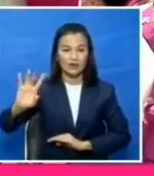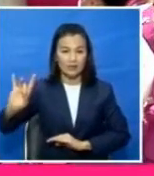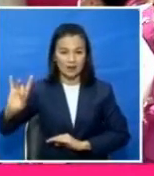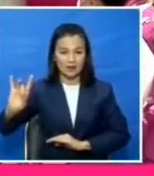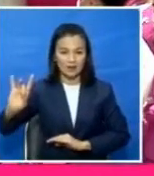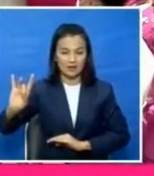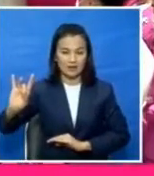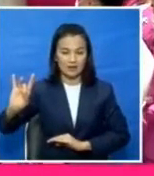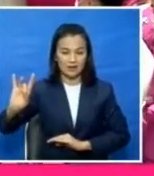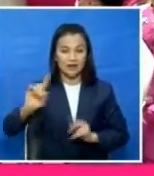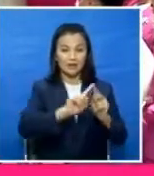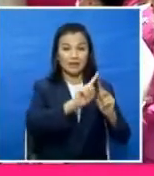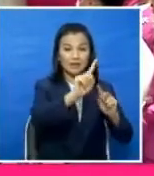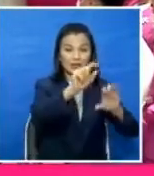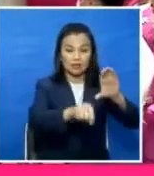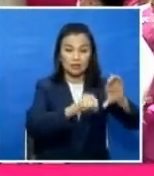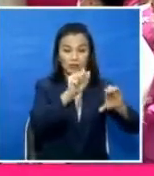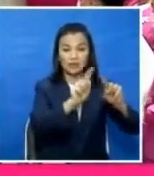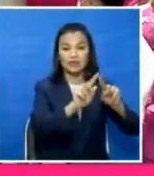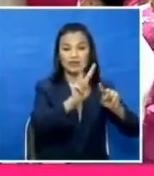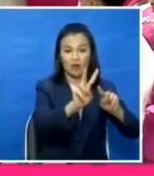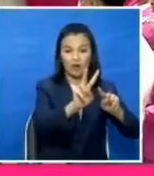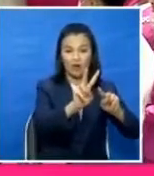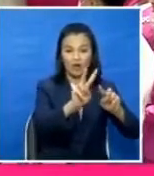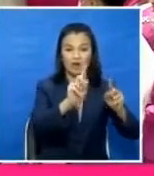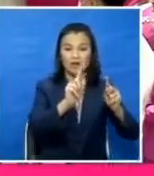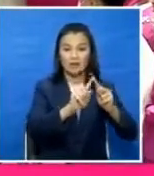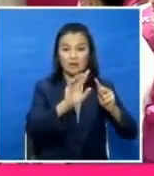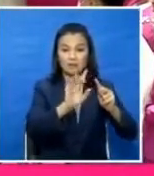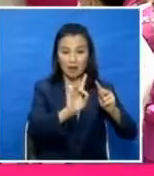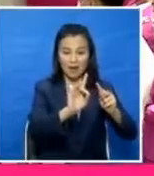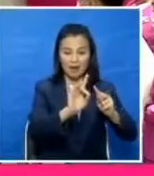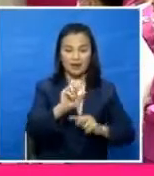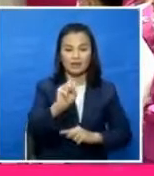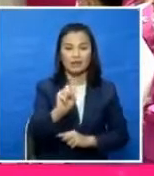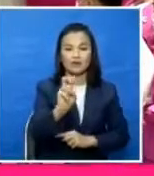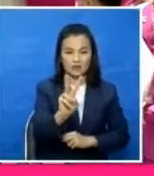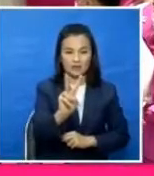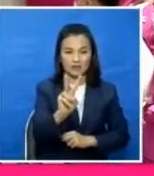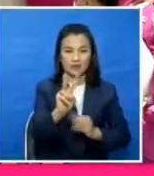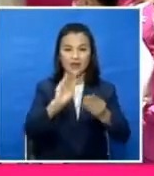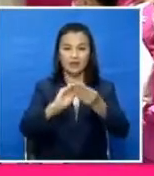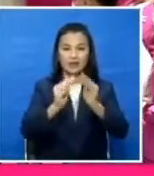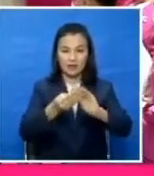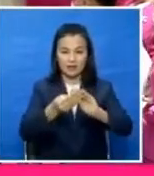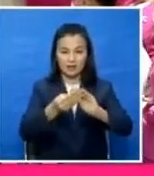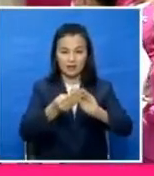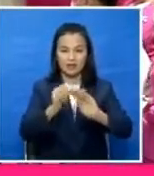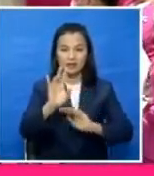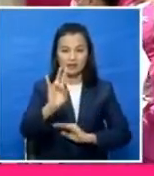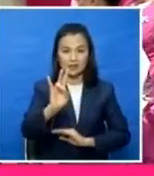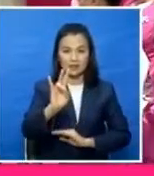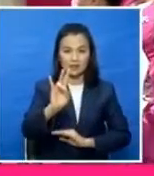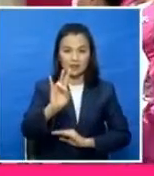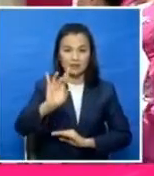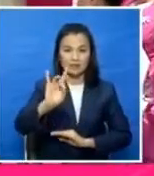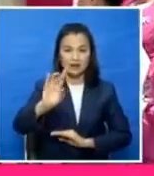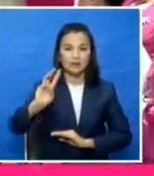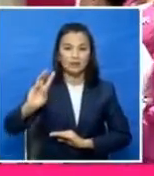7866658อันดับที่1หมุนครั้งที่2งวดที่8หมดอักษรสฤาษีเลขที่ออก